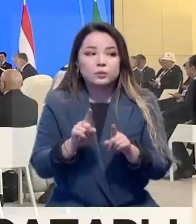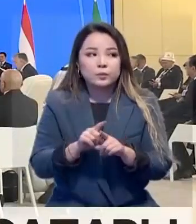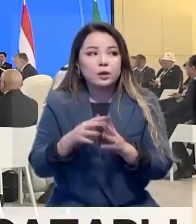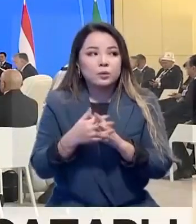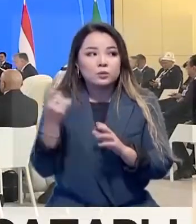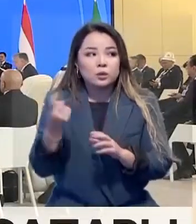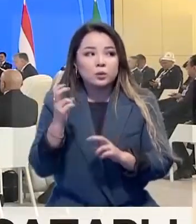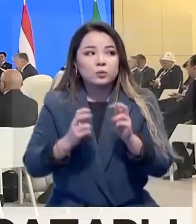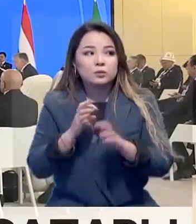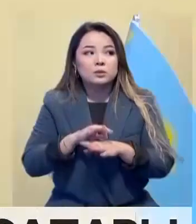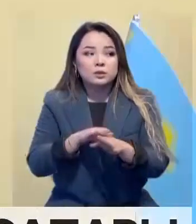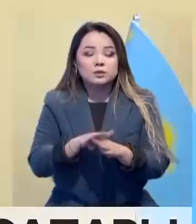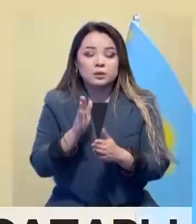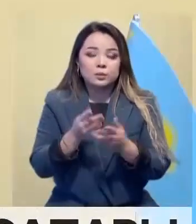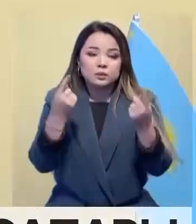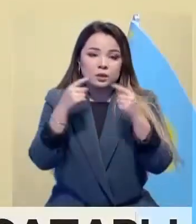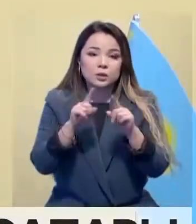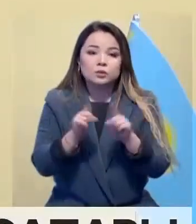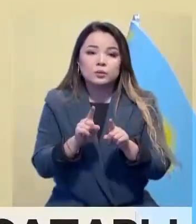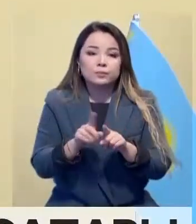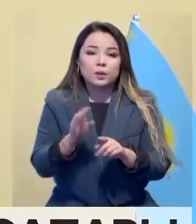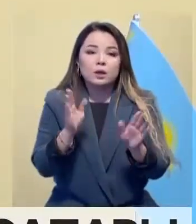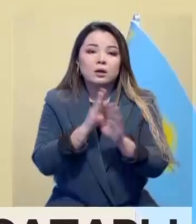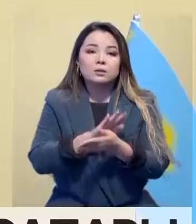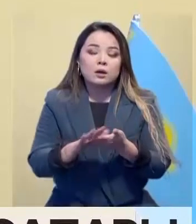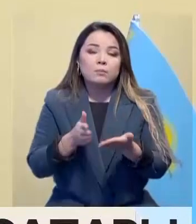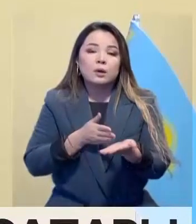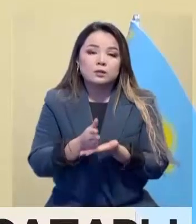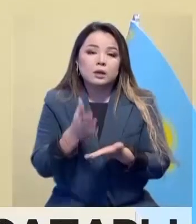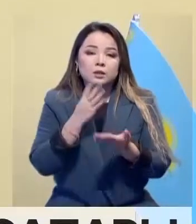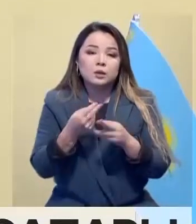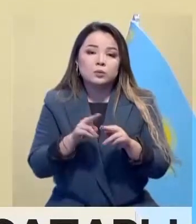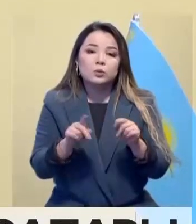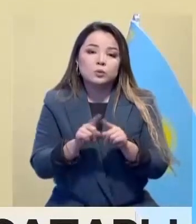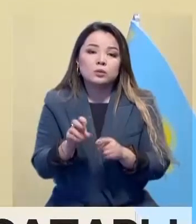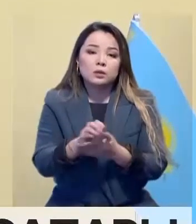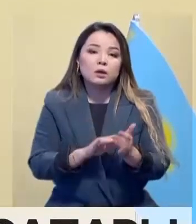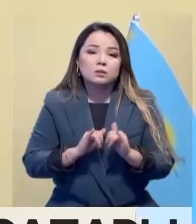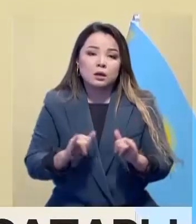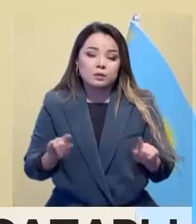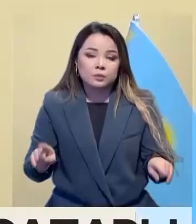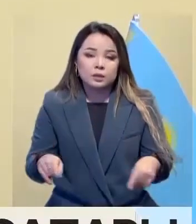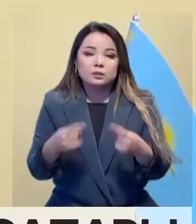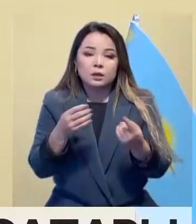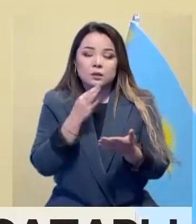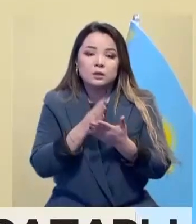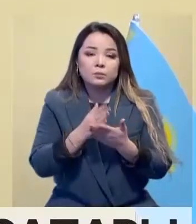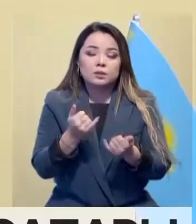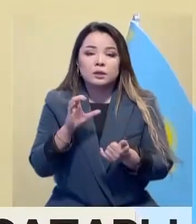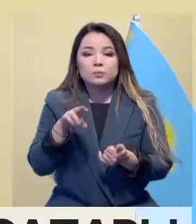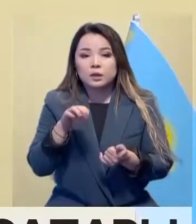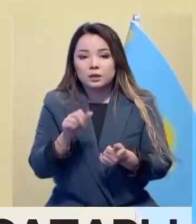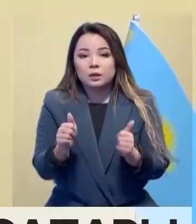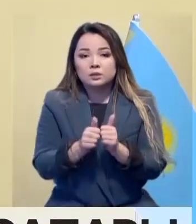шаруашылығы, өнеркәсіп, ақпараттық технологиялар және экология бағытындағы интеграцияны одан әрі ілгерілетуге шақырды. Қазір СПЕКА-ның